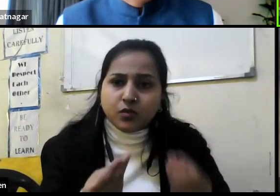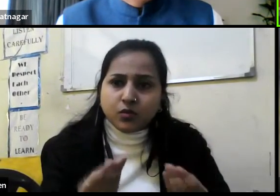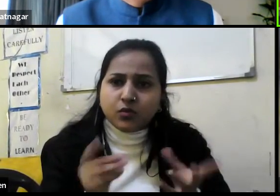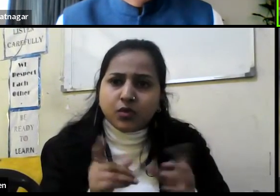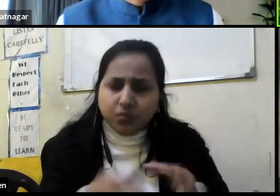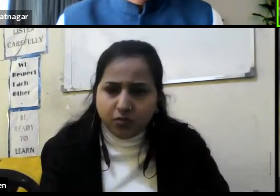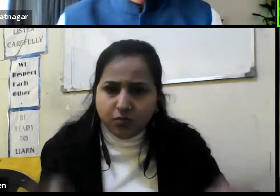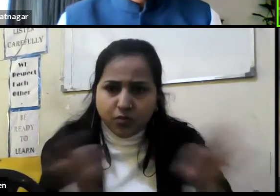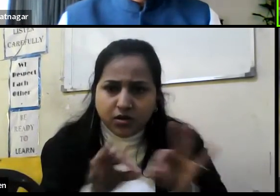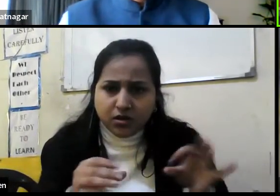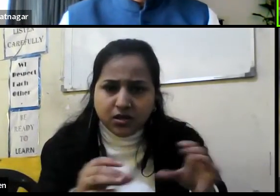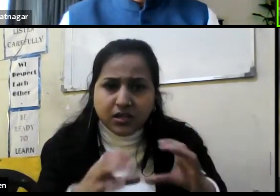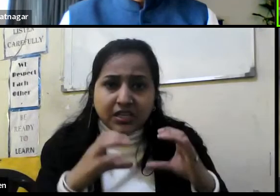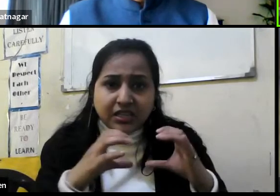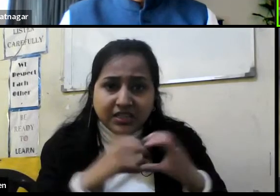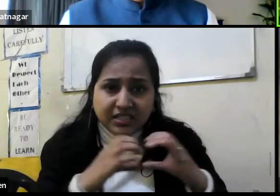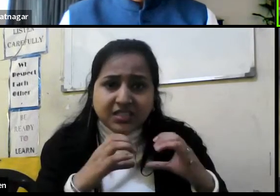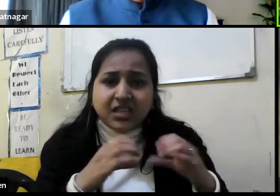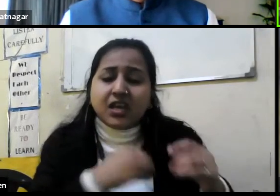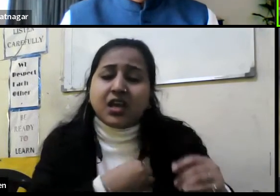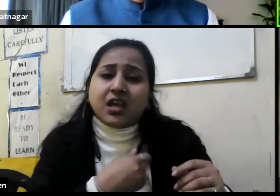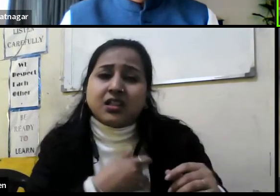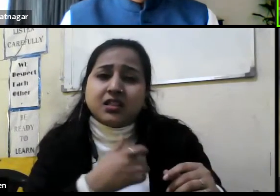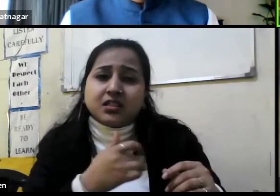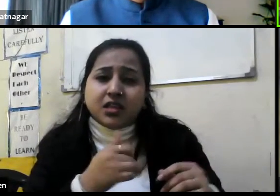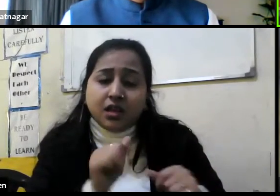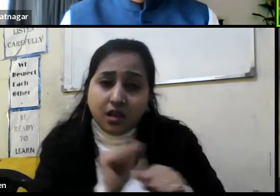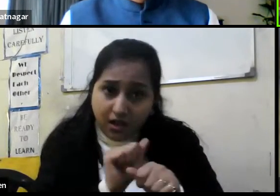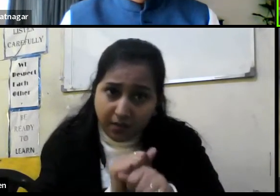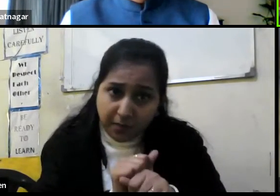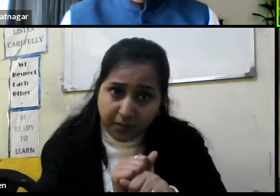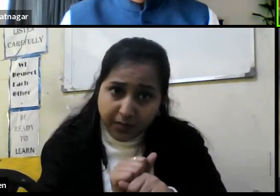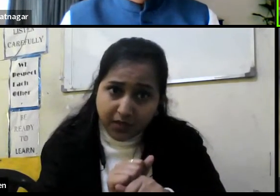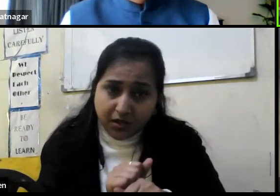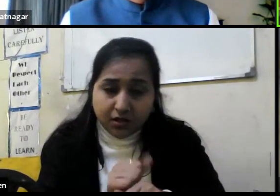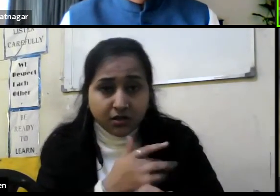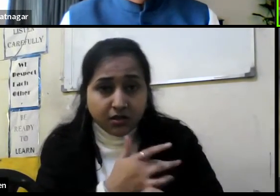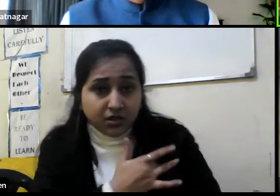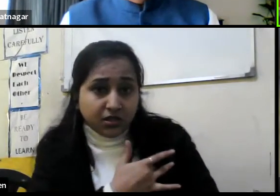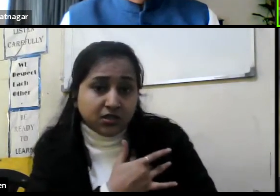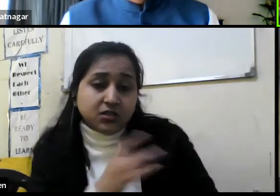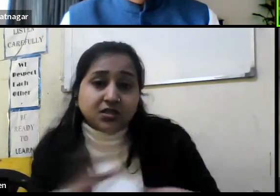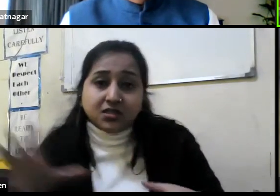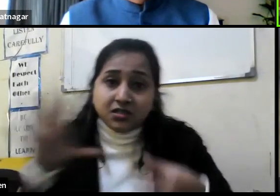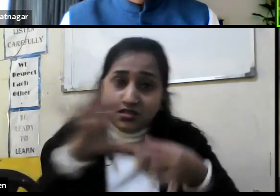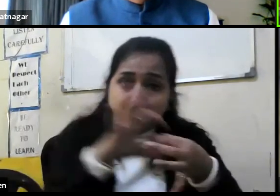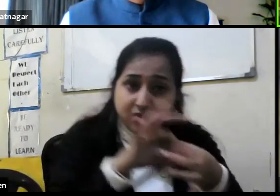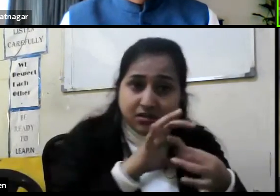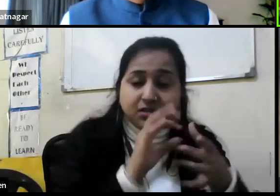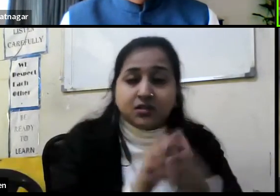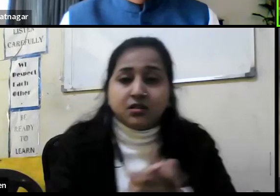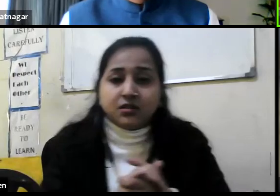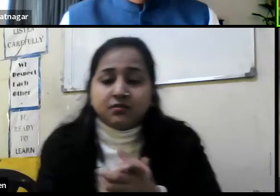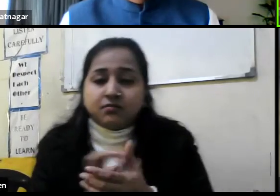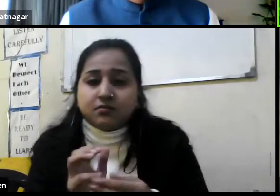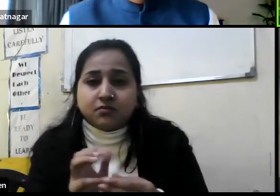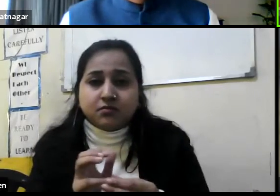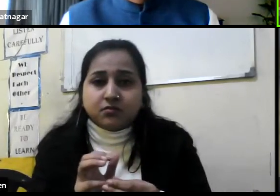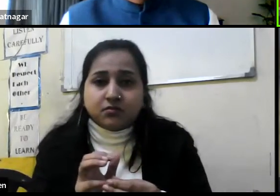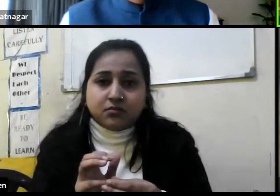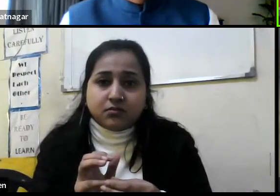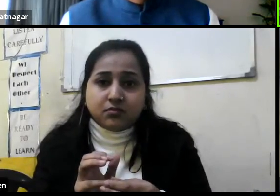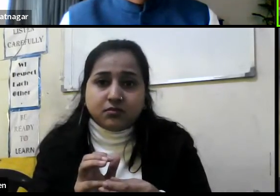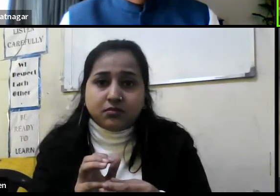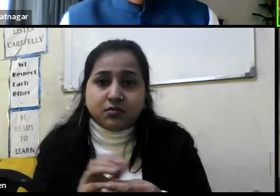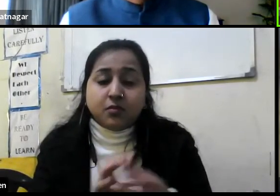सब लोग दिल से काम नहीं करते हैं इतना, बट दिल से जुड़ जाएंगे, मेरे को जो लगता है, मेरी ऑप्टिमिज्म है कि बड़ी